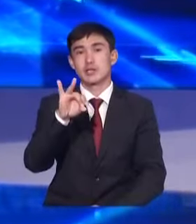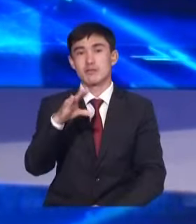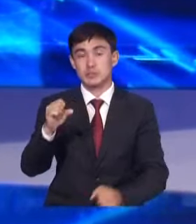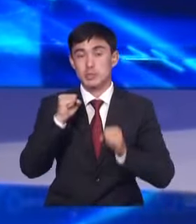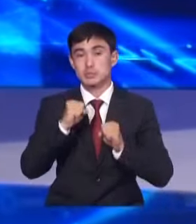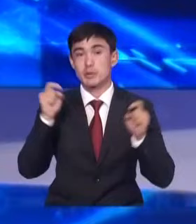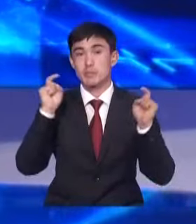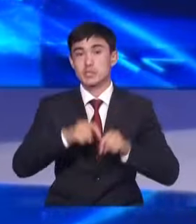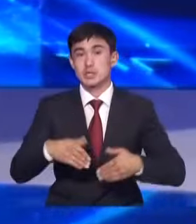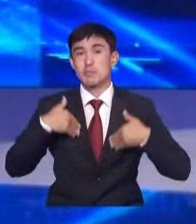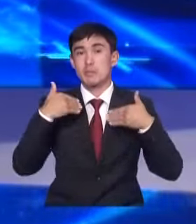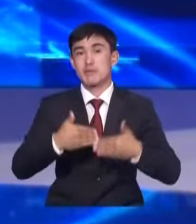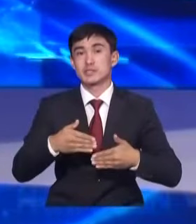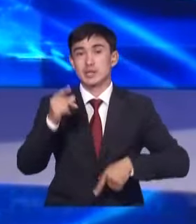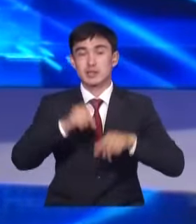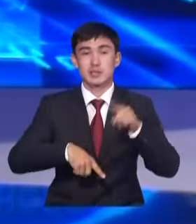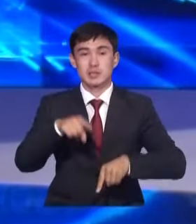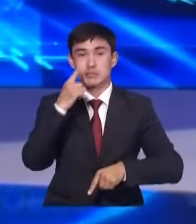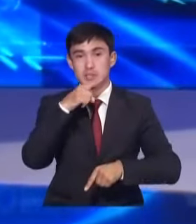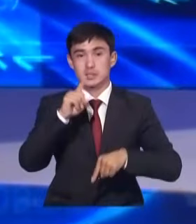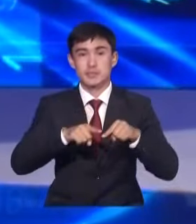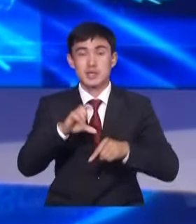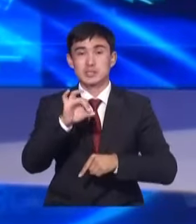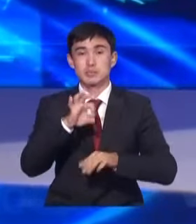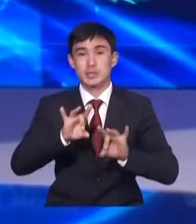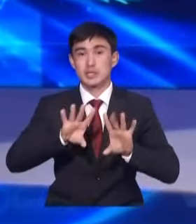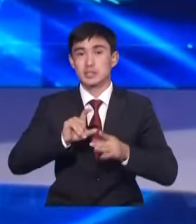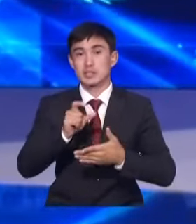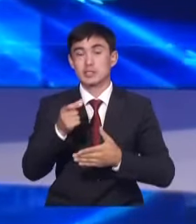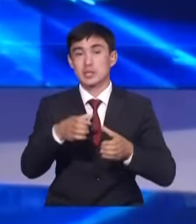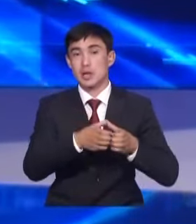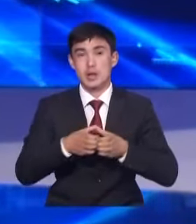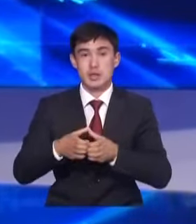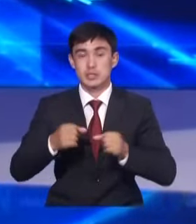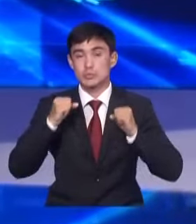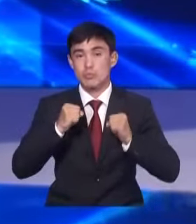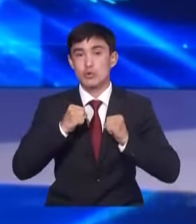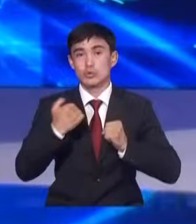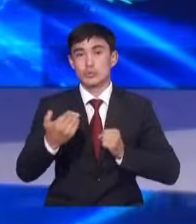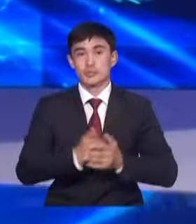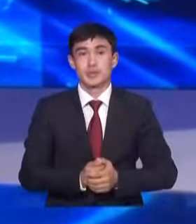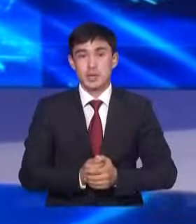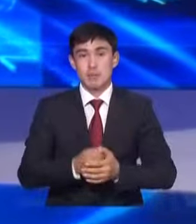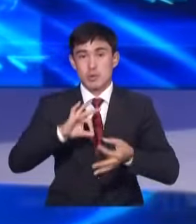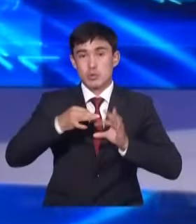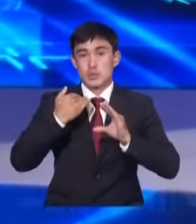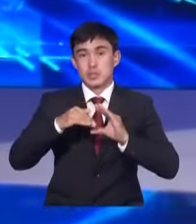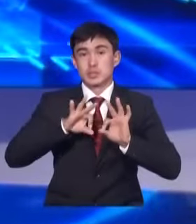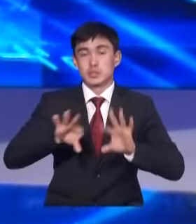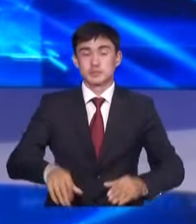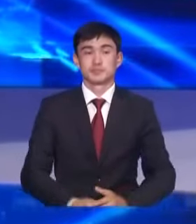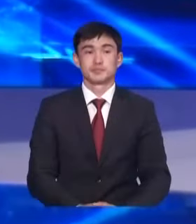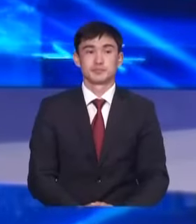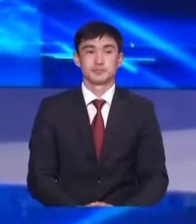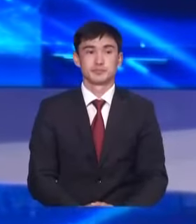Жадраева. Спортсмена пришли поприветствовать родные и близкие, представители СМИ, а также его коллеги по спорту и поклонники. Подробнее в